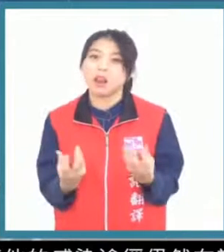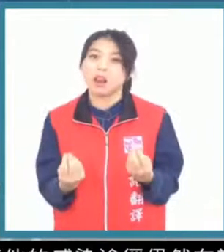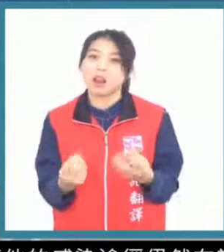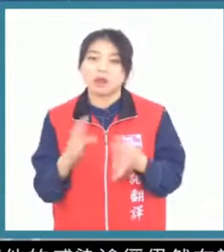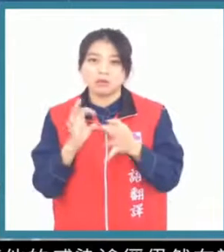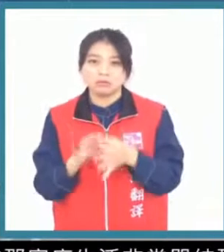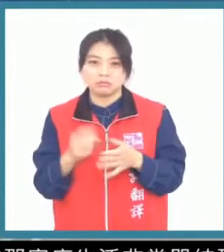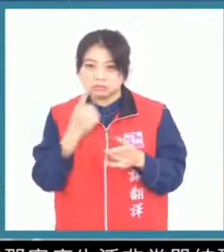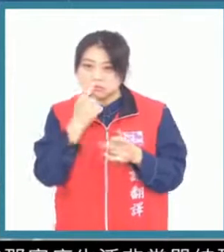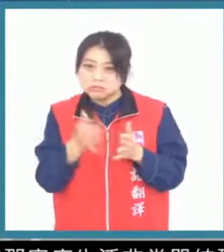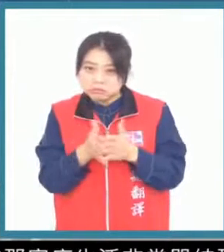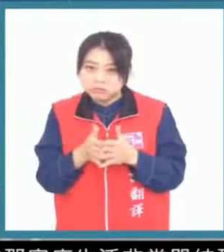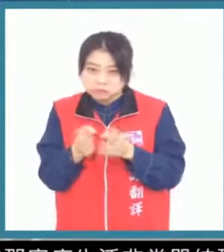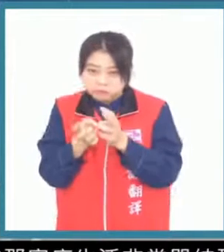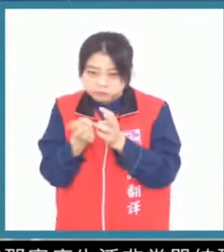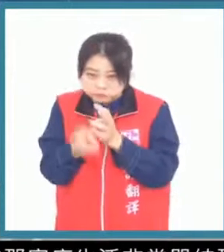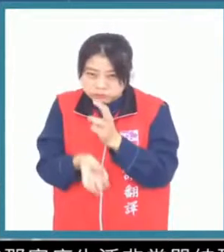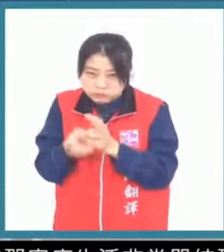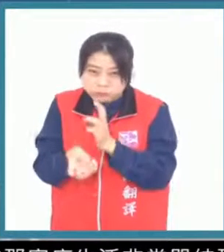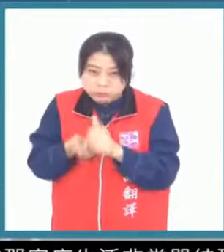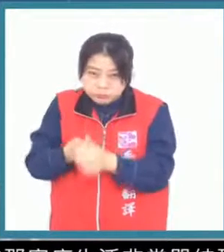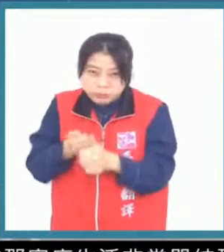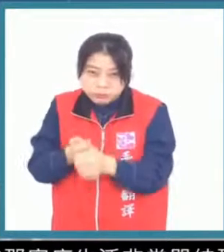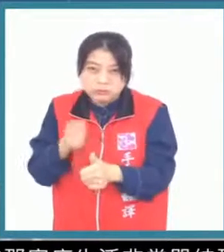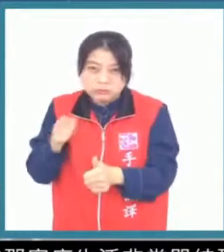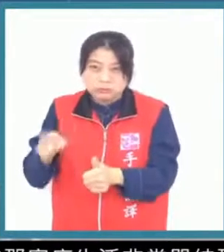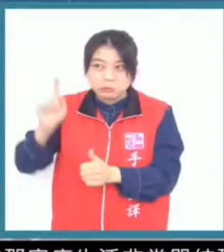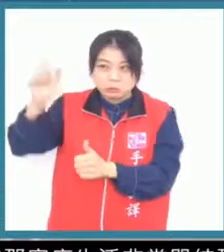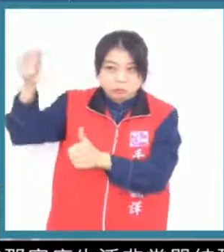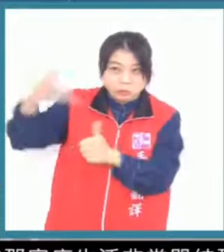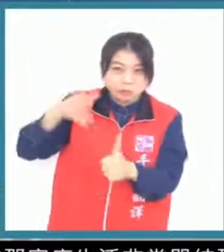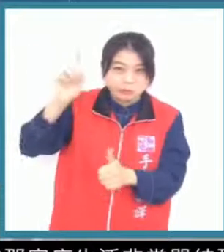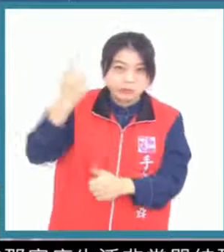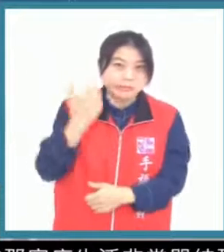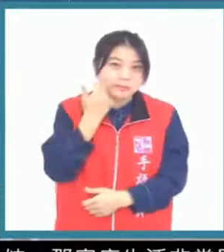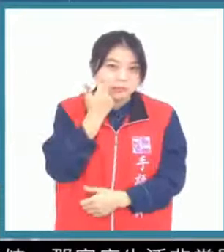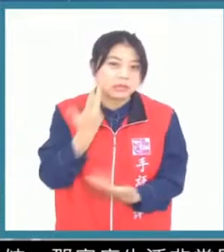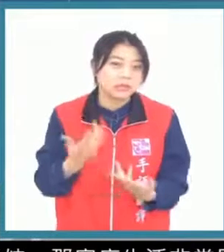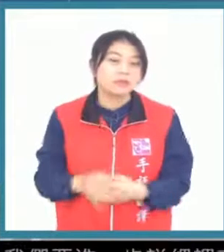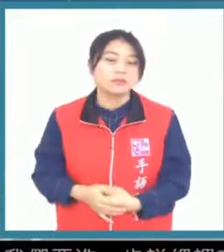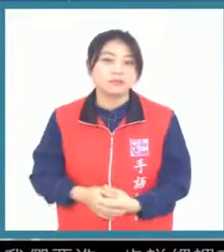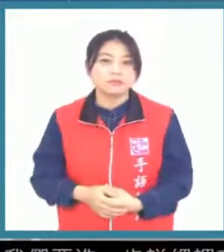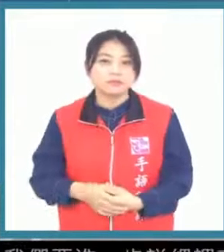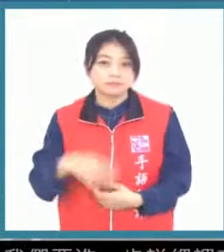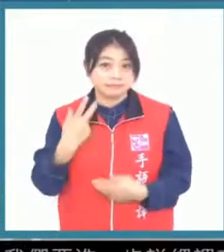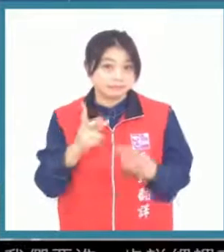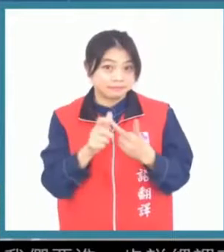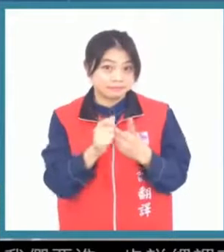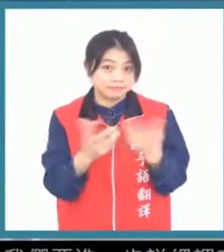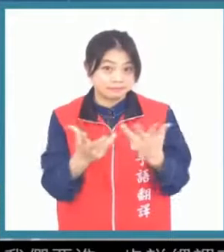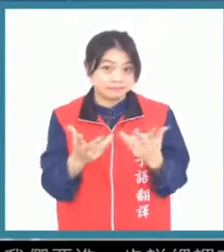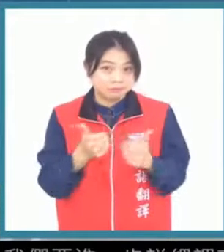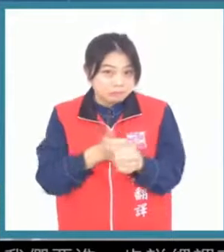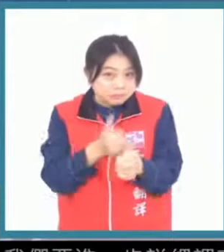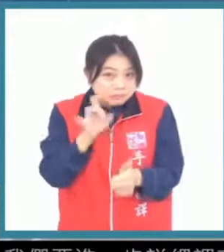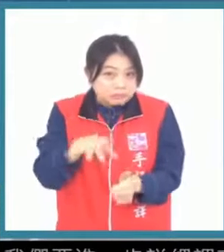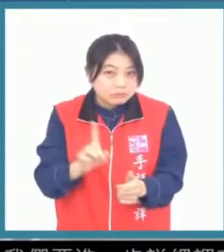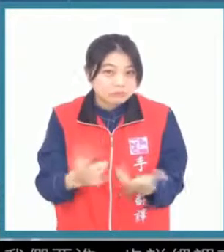此我们要进一步详细调查可能的感染源。另外第二个要调查的